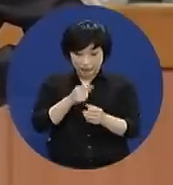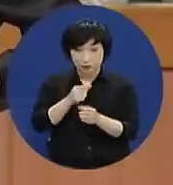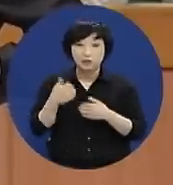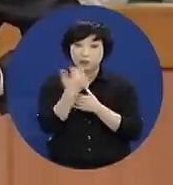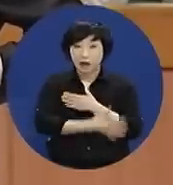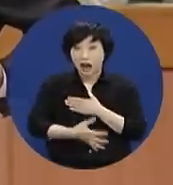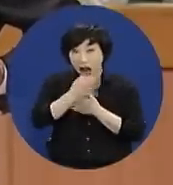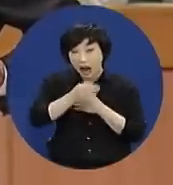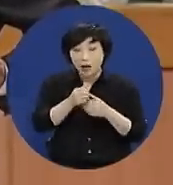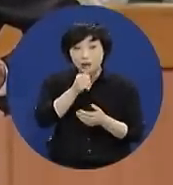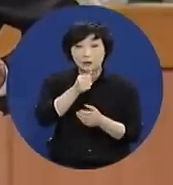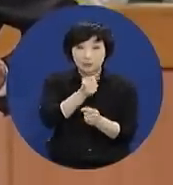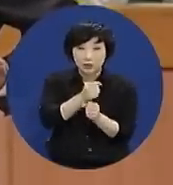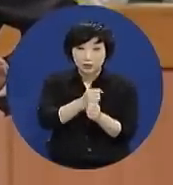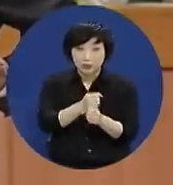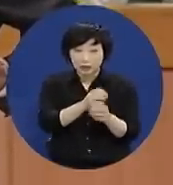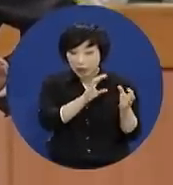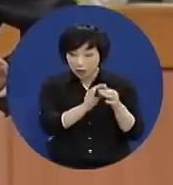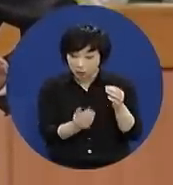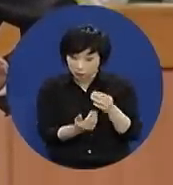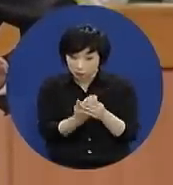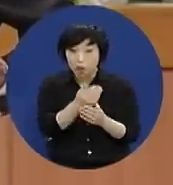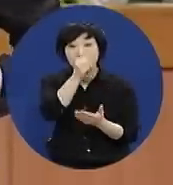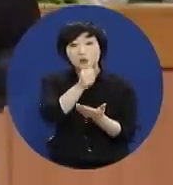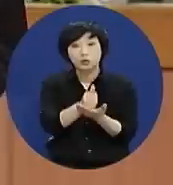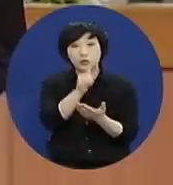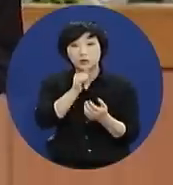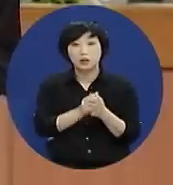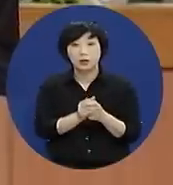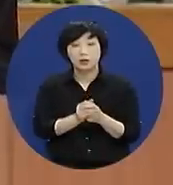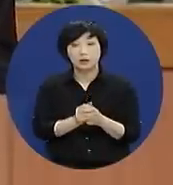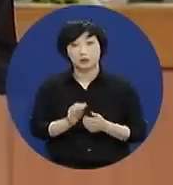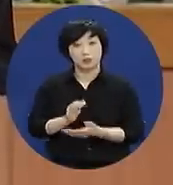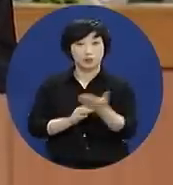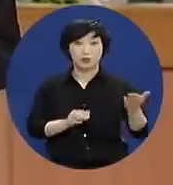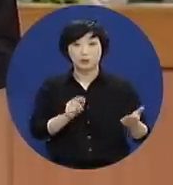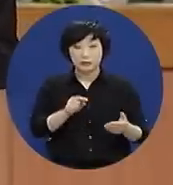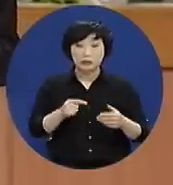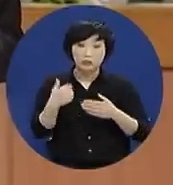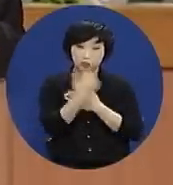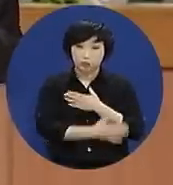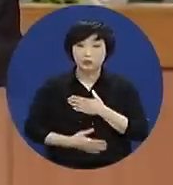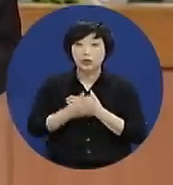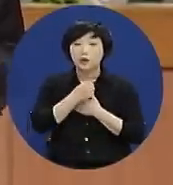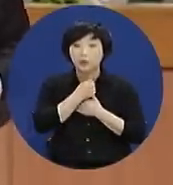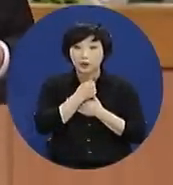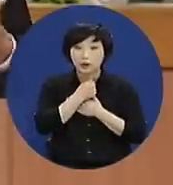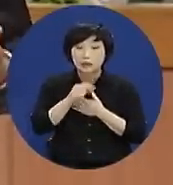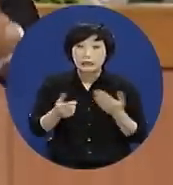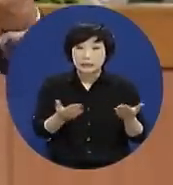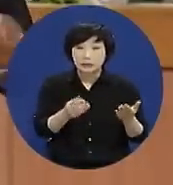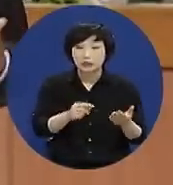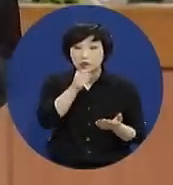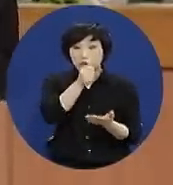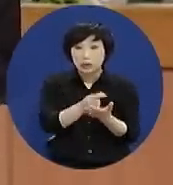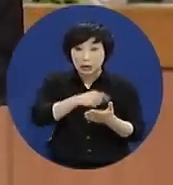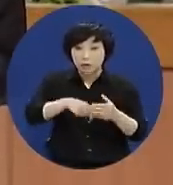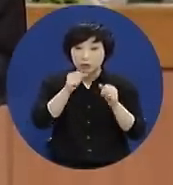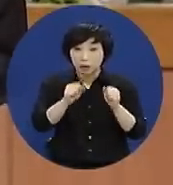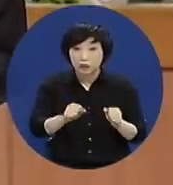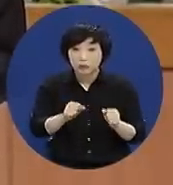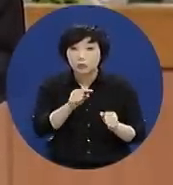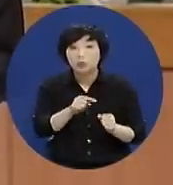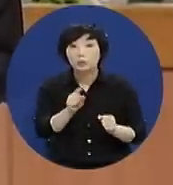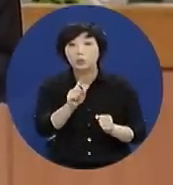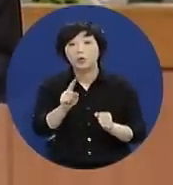が肉の欲から生産される罪の下にあるなら